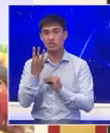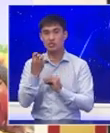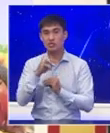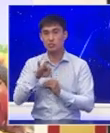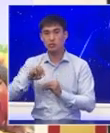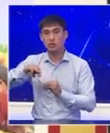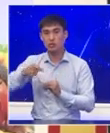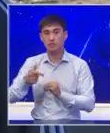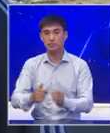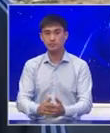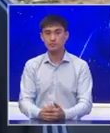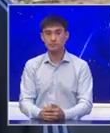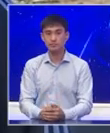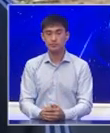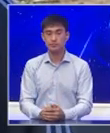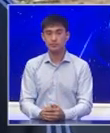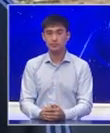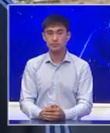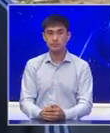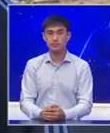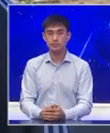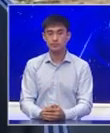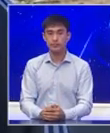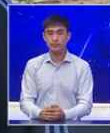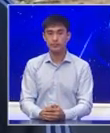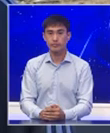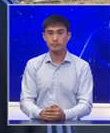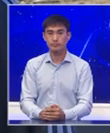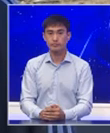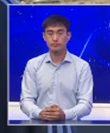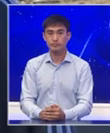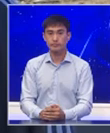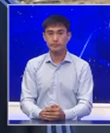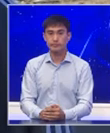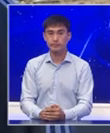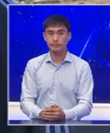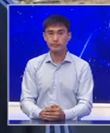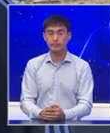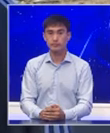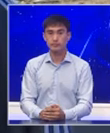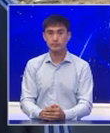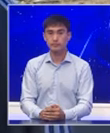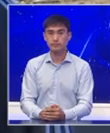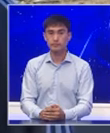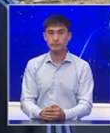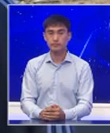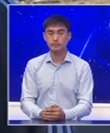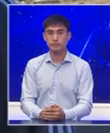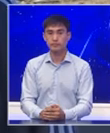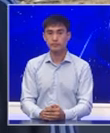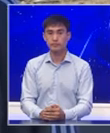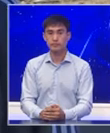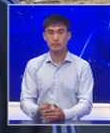тенге aytur эрик бездарная bolalar жалпы на автору